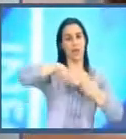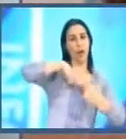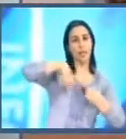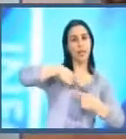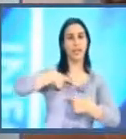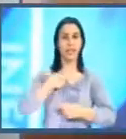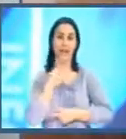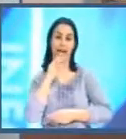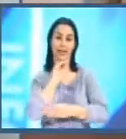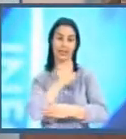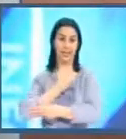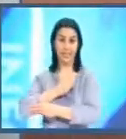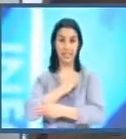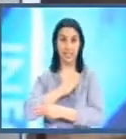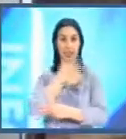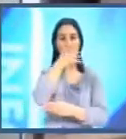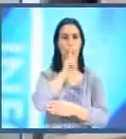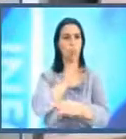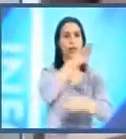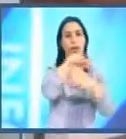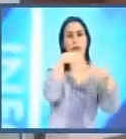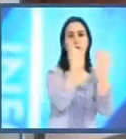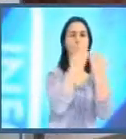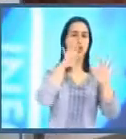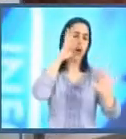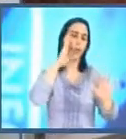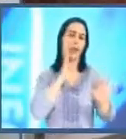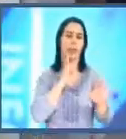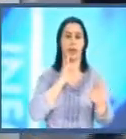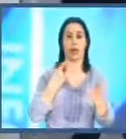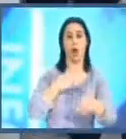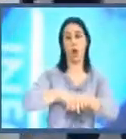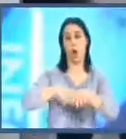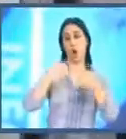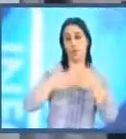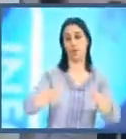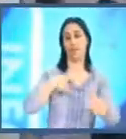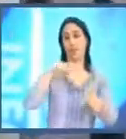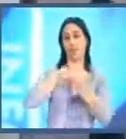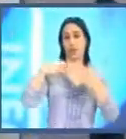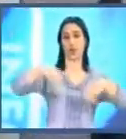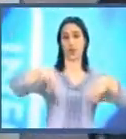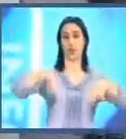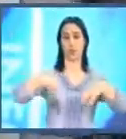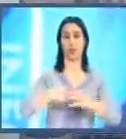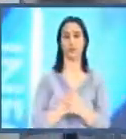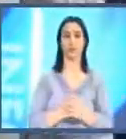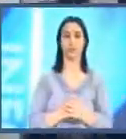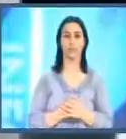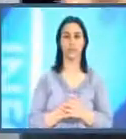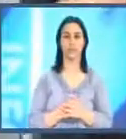familiar dels pares que no poden portar el seu fill a l'escola a les 9 del matí, l'hora que les portes del centre s'obren a pares i